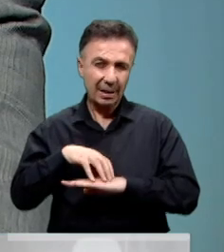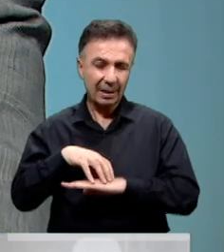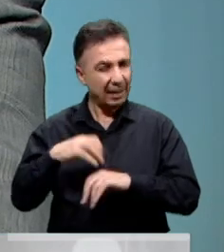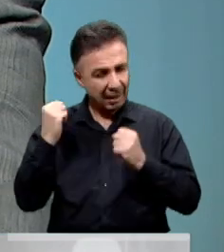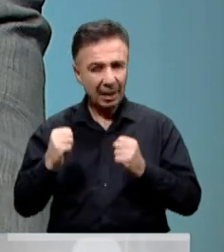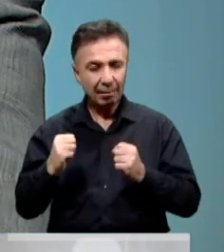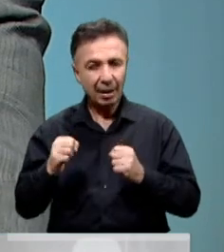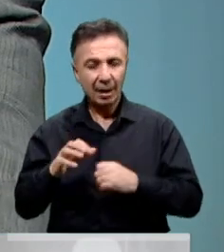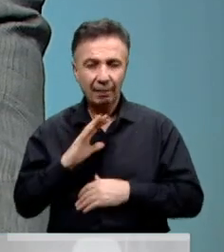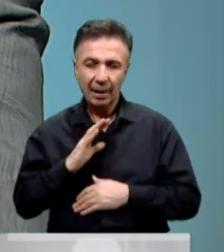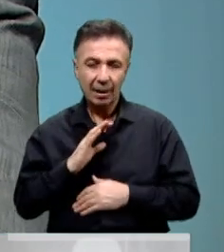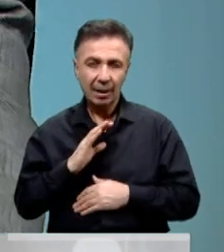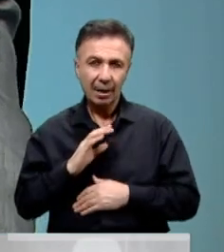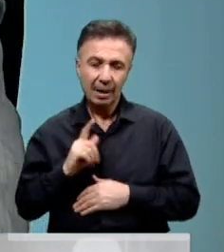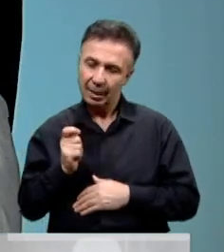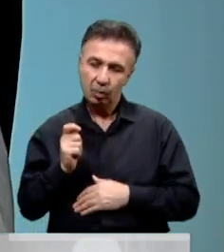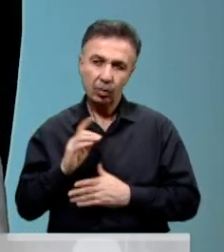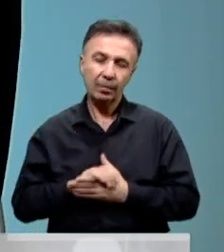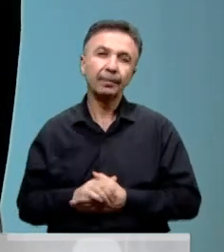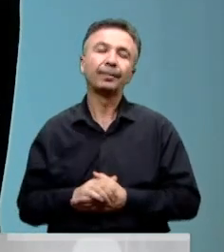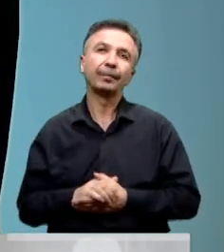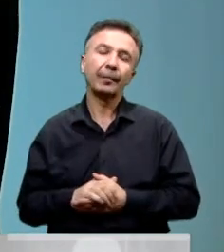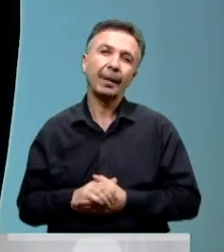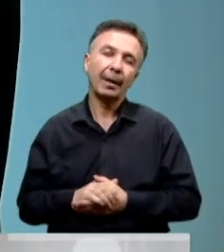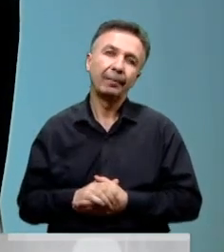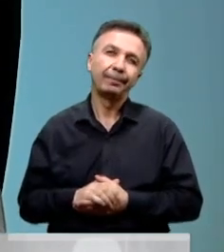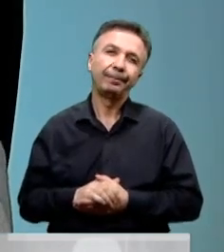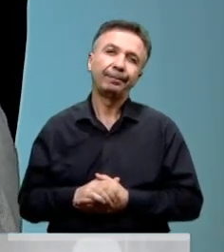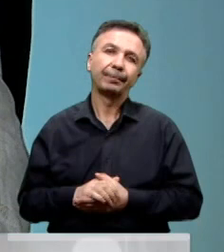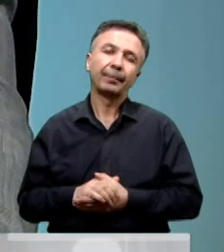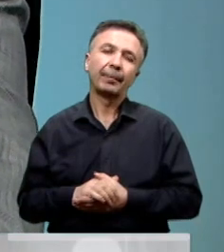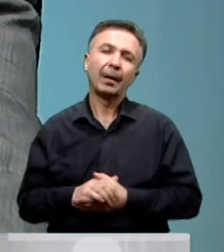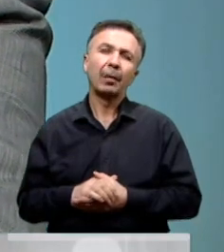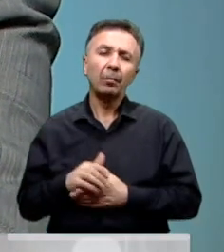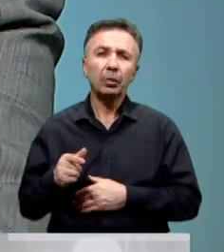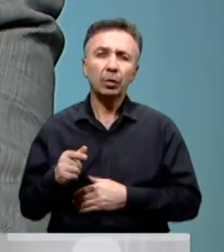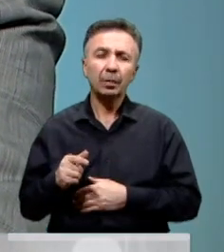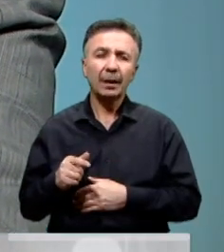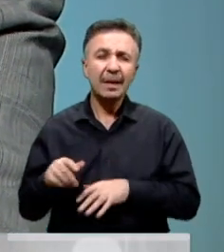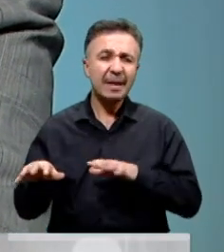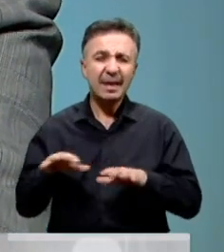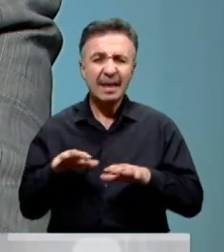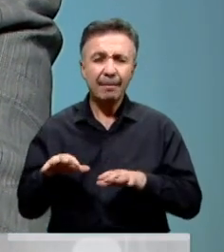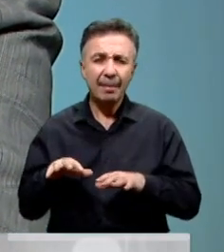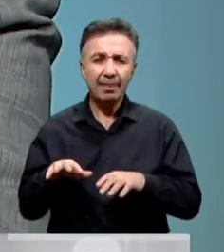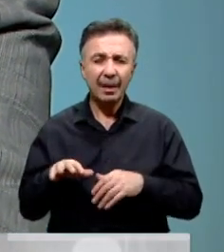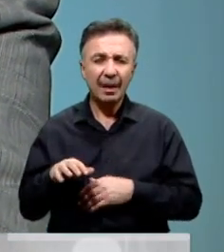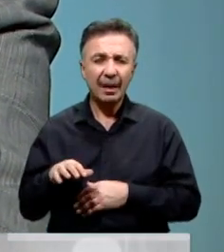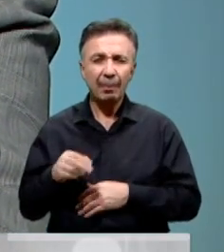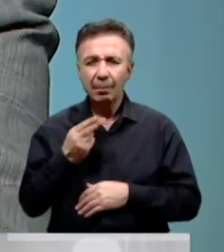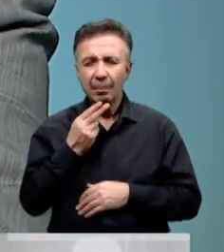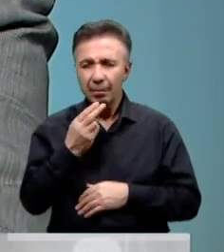bundan daha zaruri bir durumda söz konusu olmadığına göre bu durumda olan hanımlar